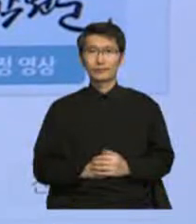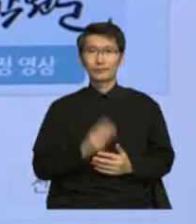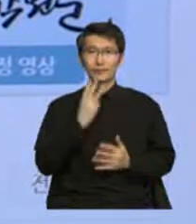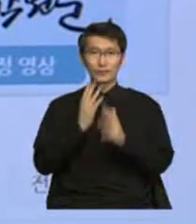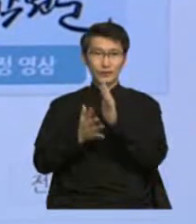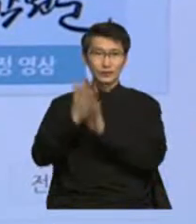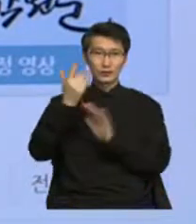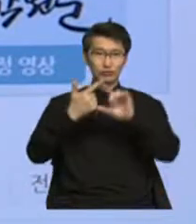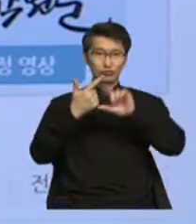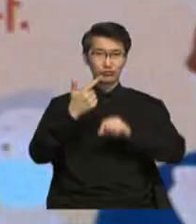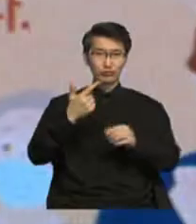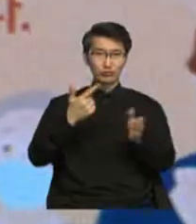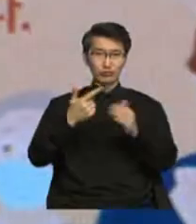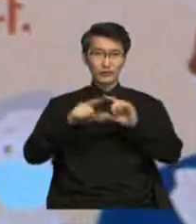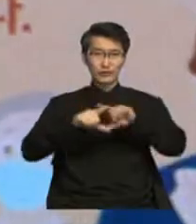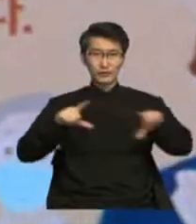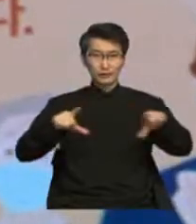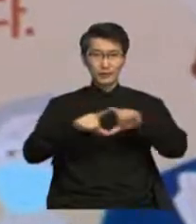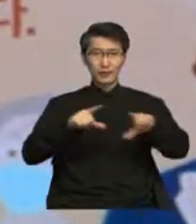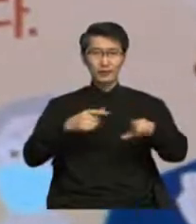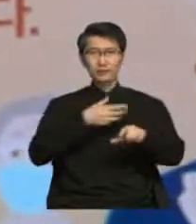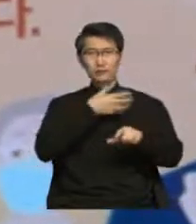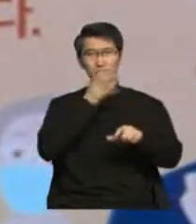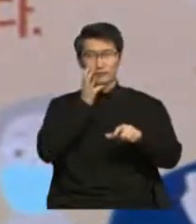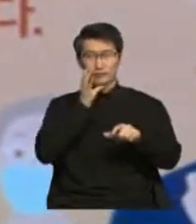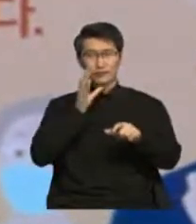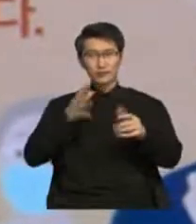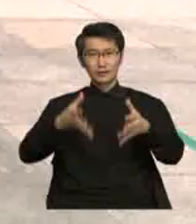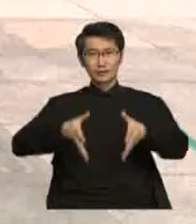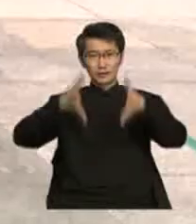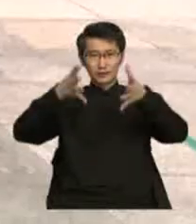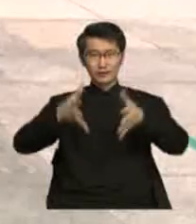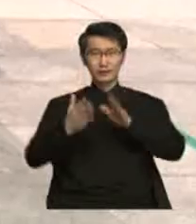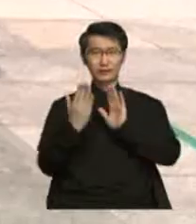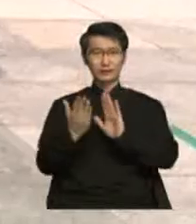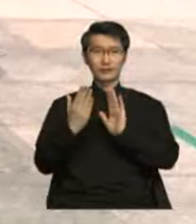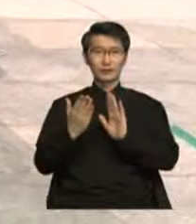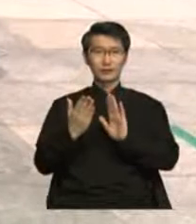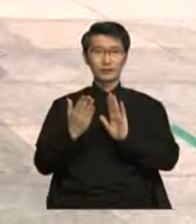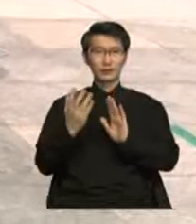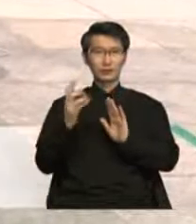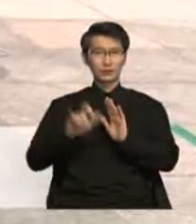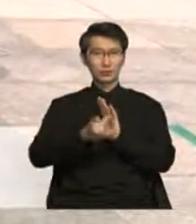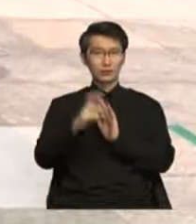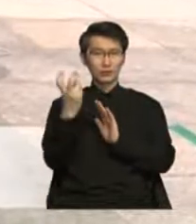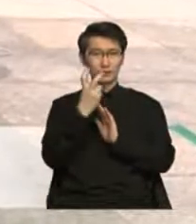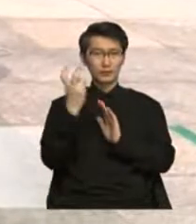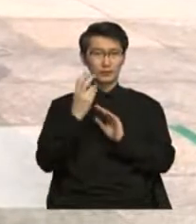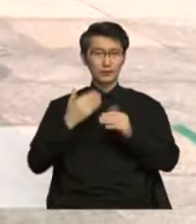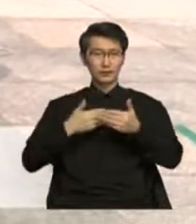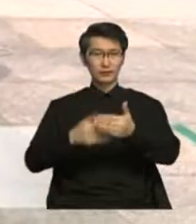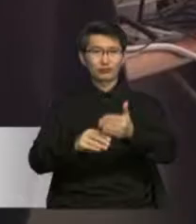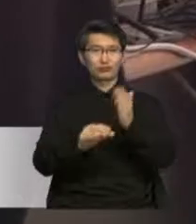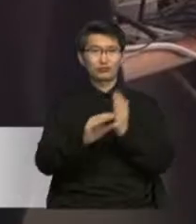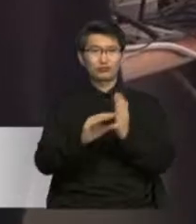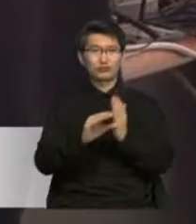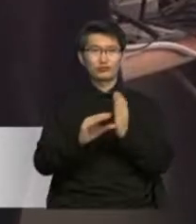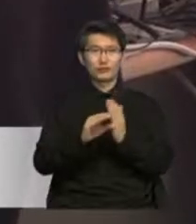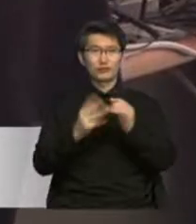서울시는 지난 6월부터 일반인과 고위험 시설 집단을 대상으로 콜은 l 고서 언제 검사를 진행하고 있습니다